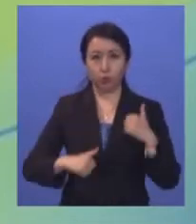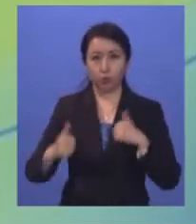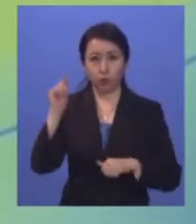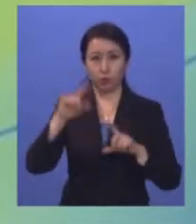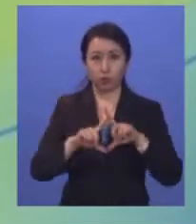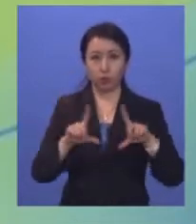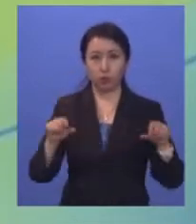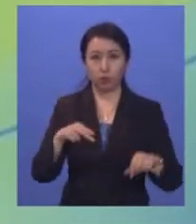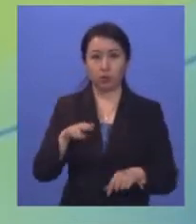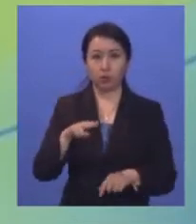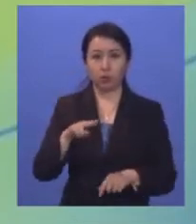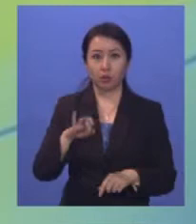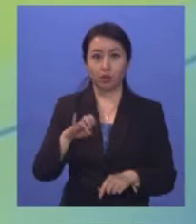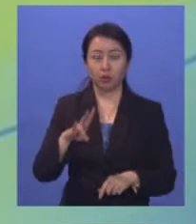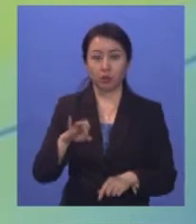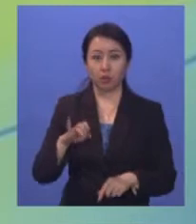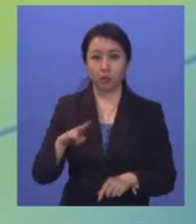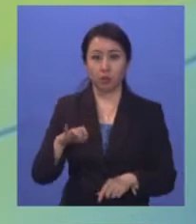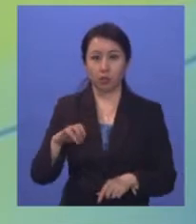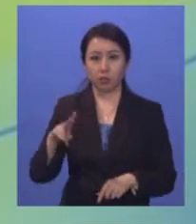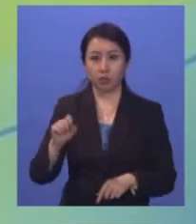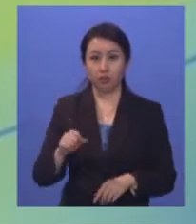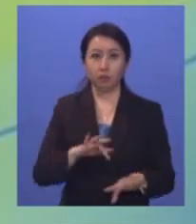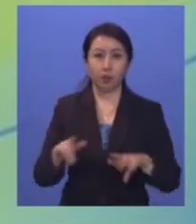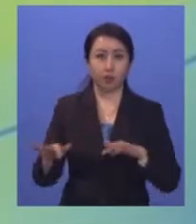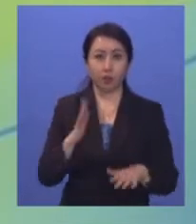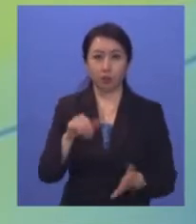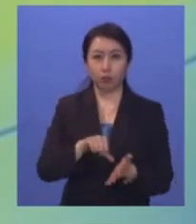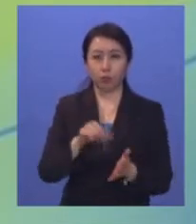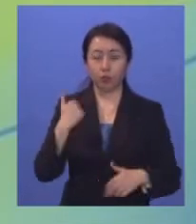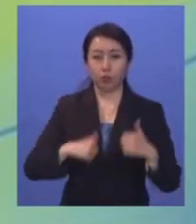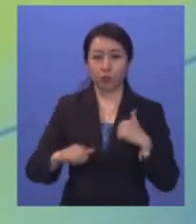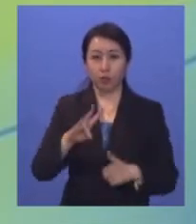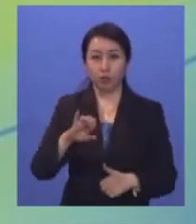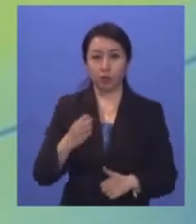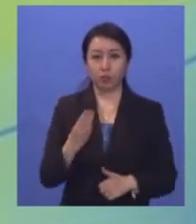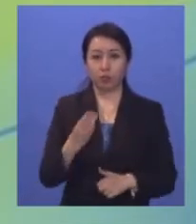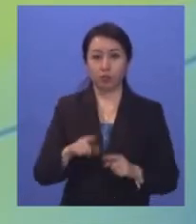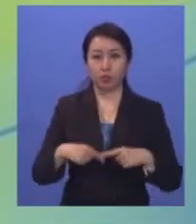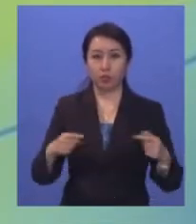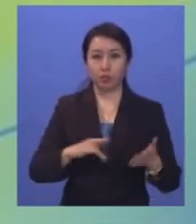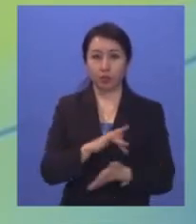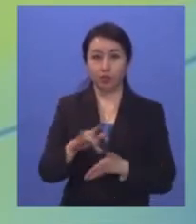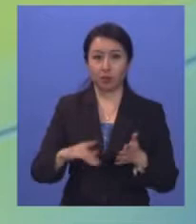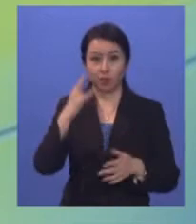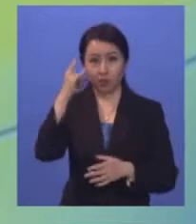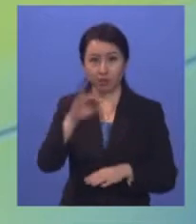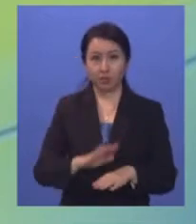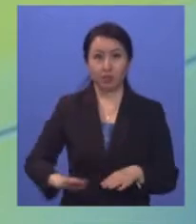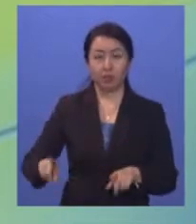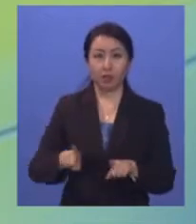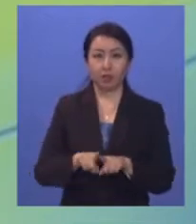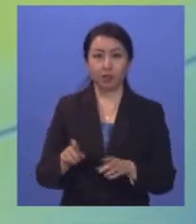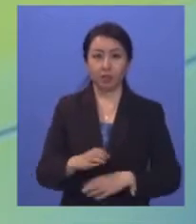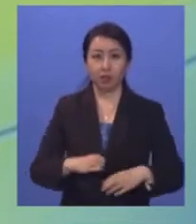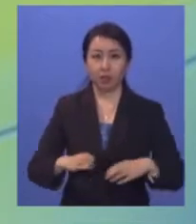памяти учителя школы, также на Даулета Каиржановича. В мероприятии примут участие учителя НИШ из разных городов